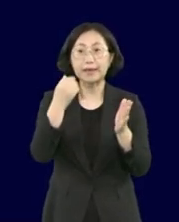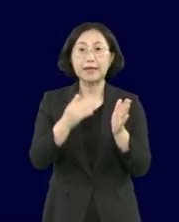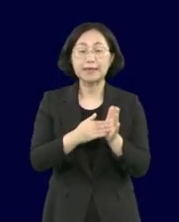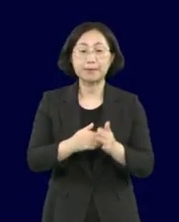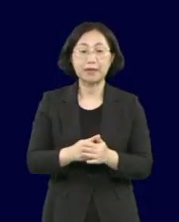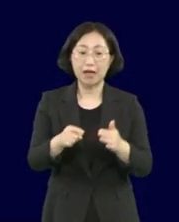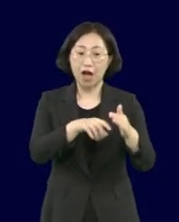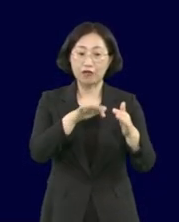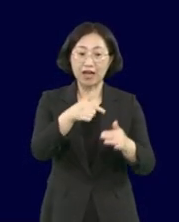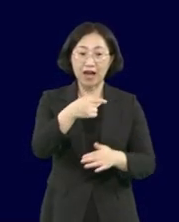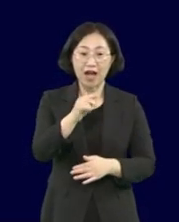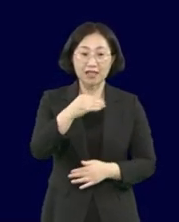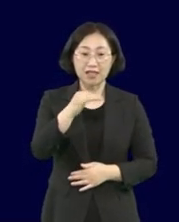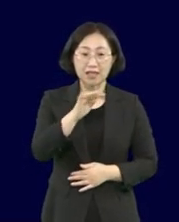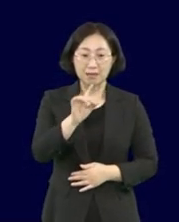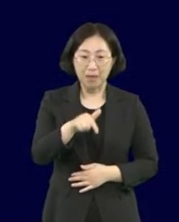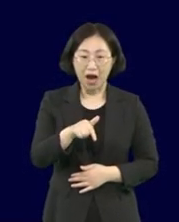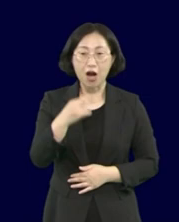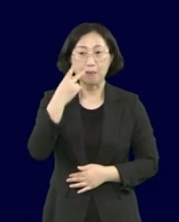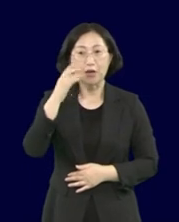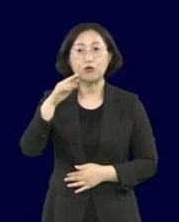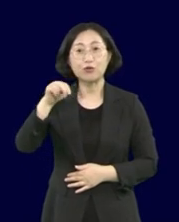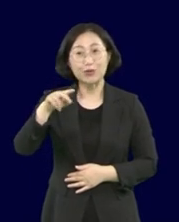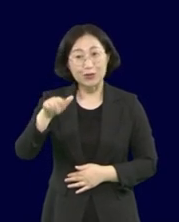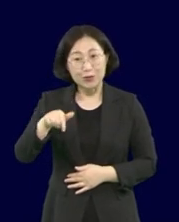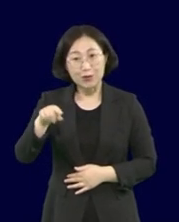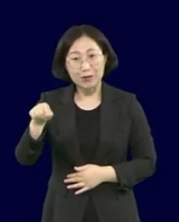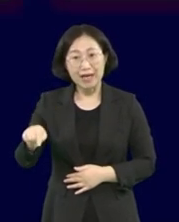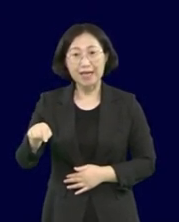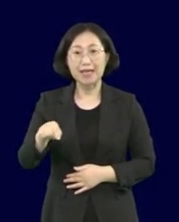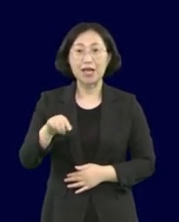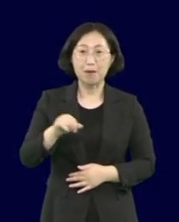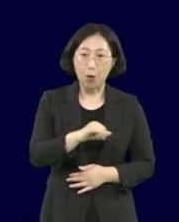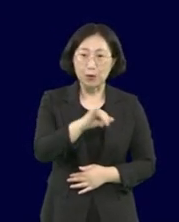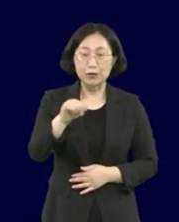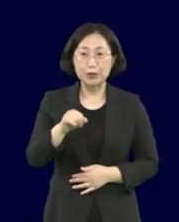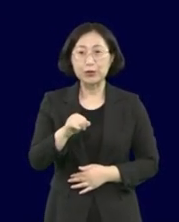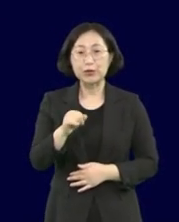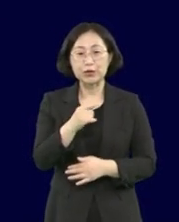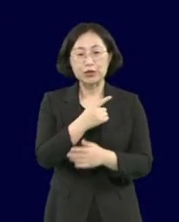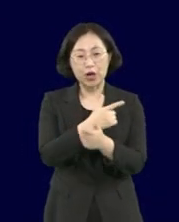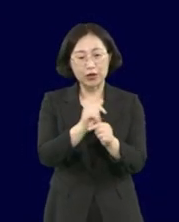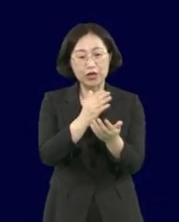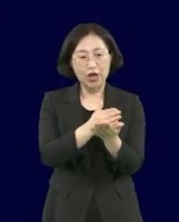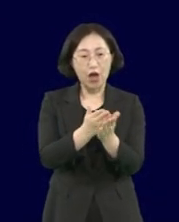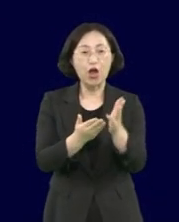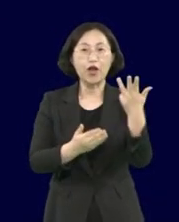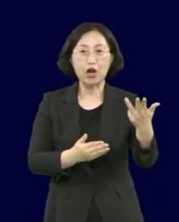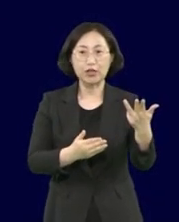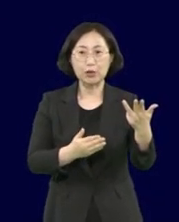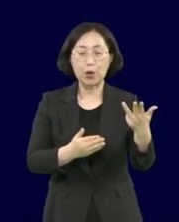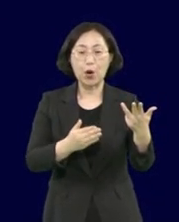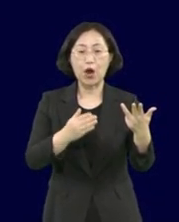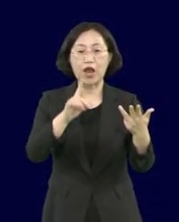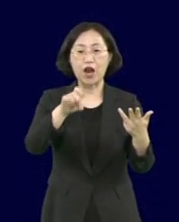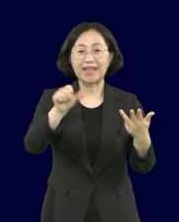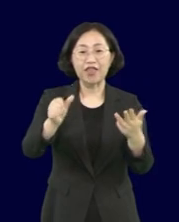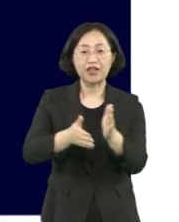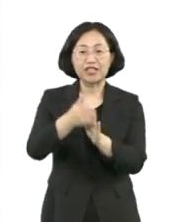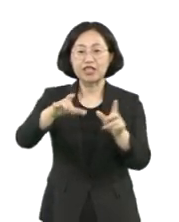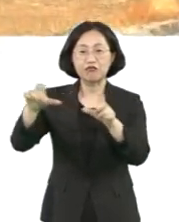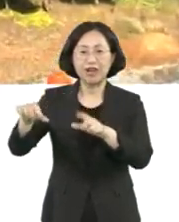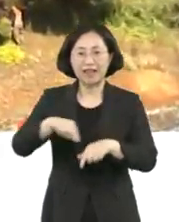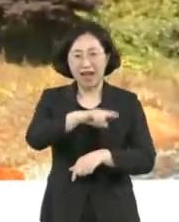이 가운데 가시박과 미국 쑥부쟁이, 갈색날개 매미충, 베스 등 8종은 15개 시군 모두에서